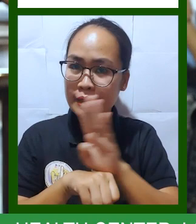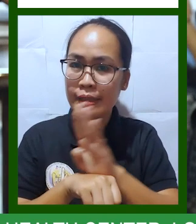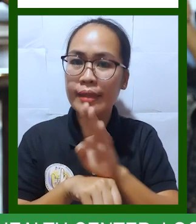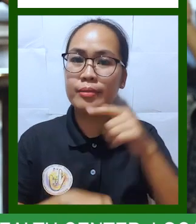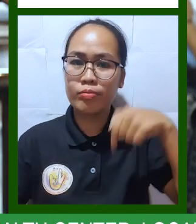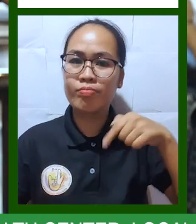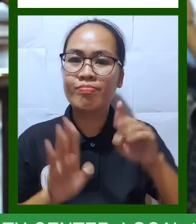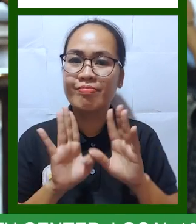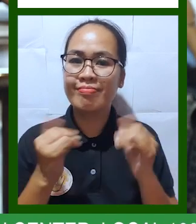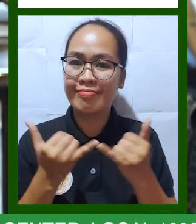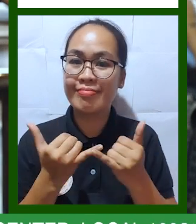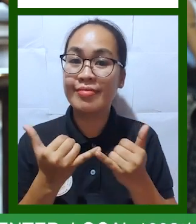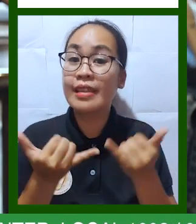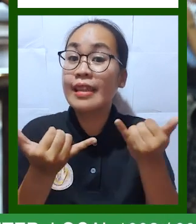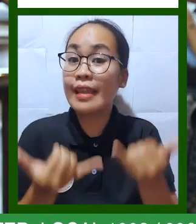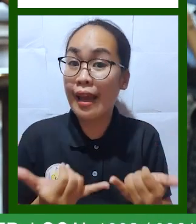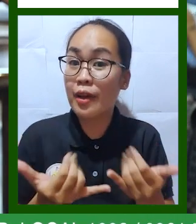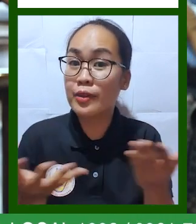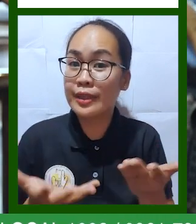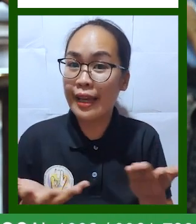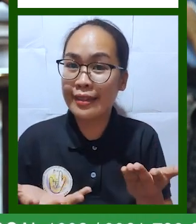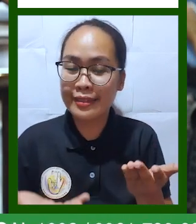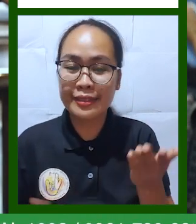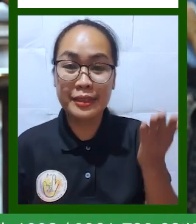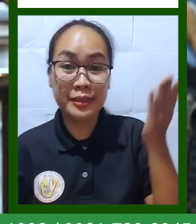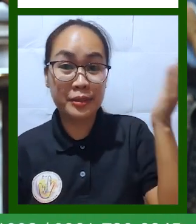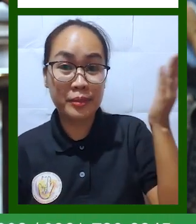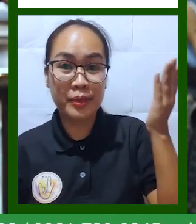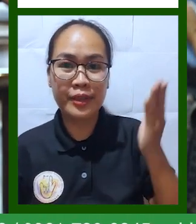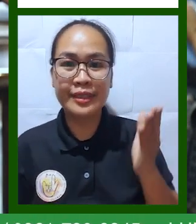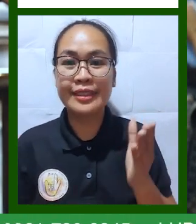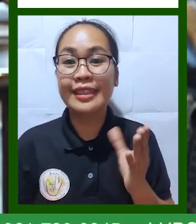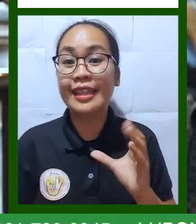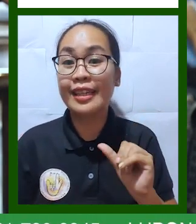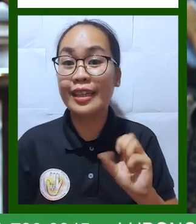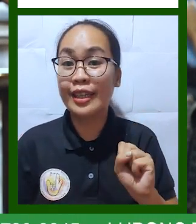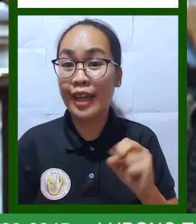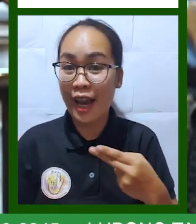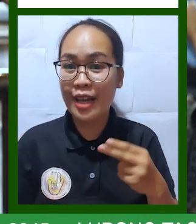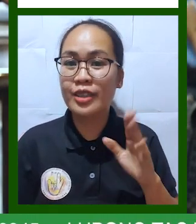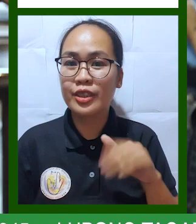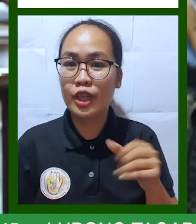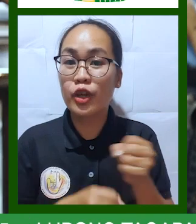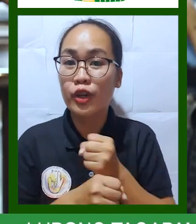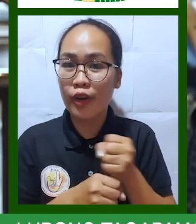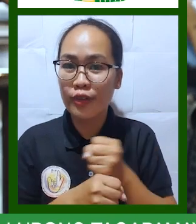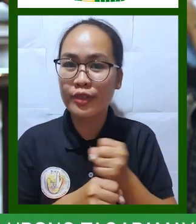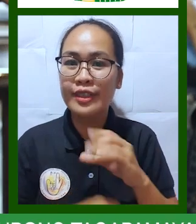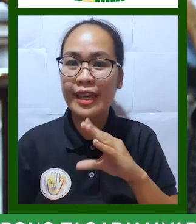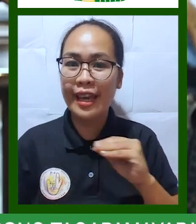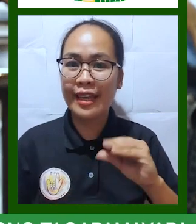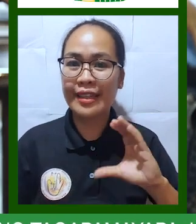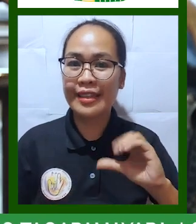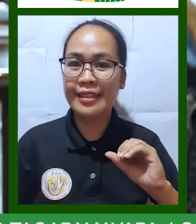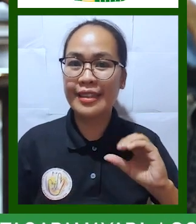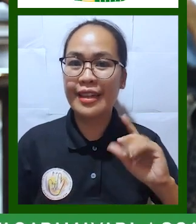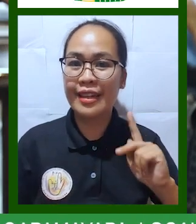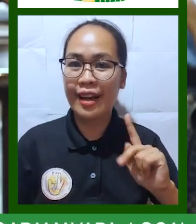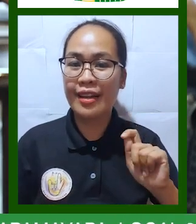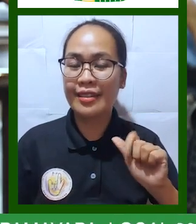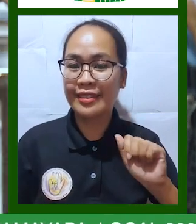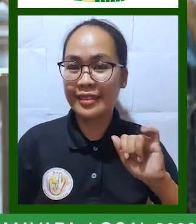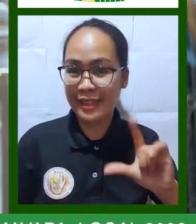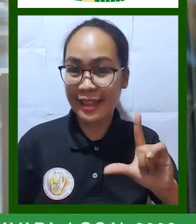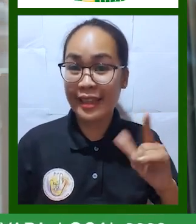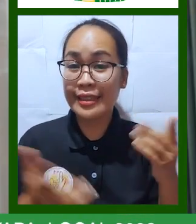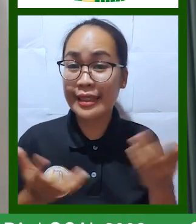barangay. So, today, we are reporting from Cash, Coffee, and Cocktails. Dito po yan sa second